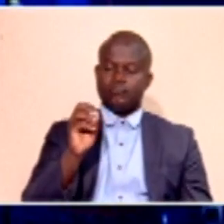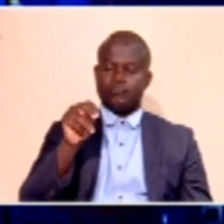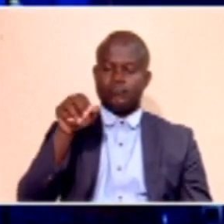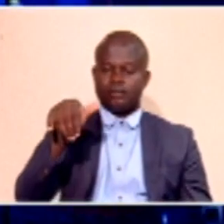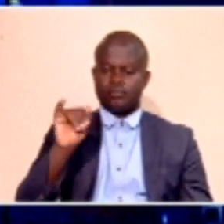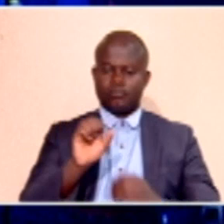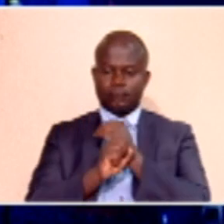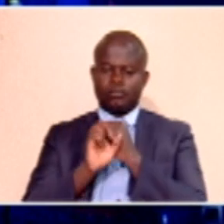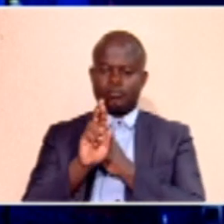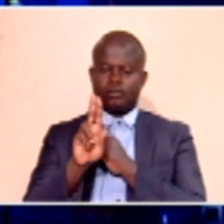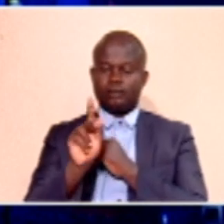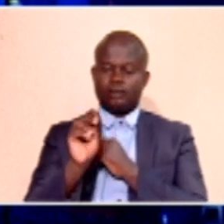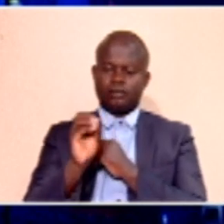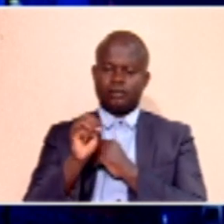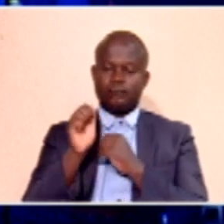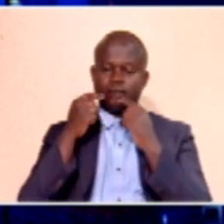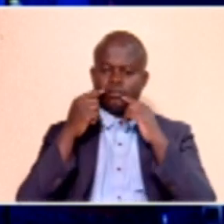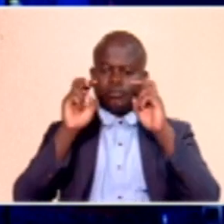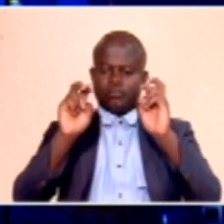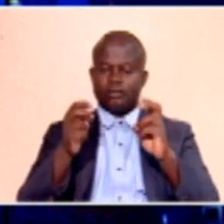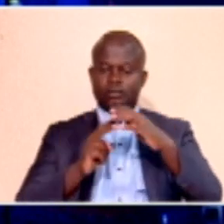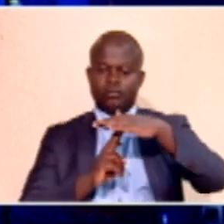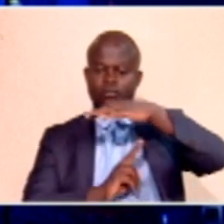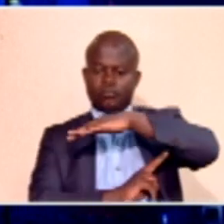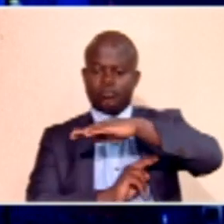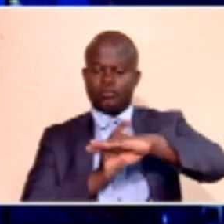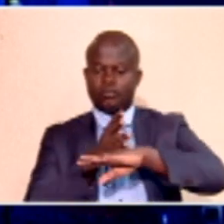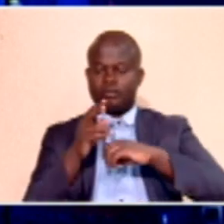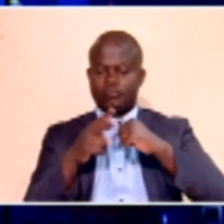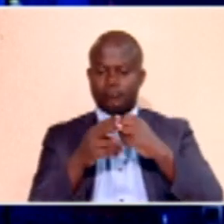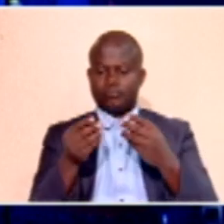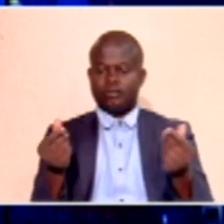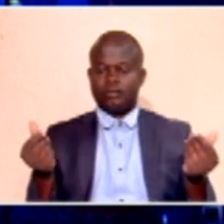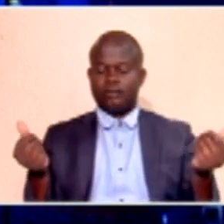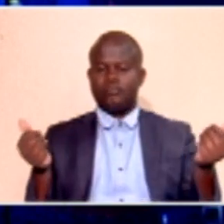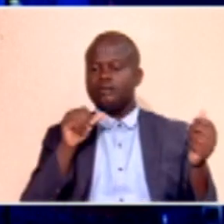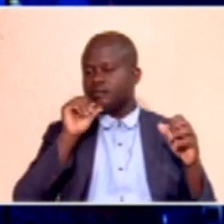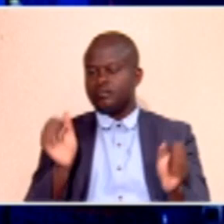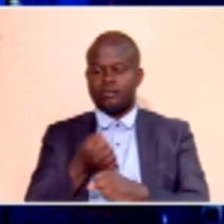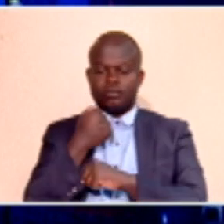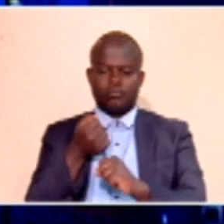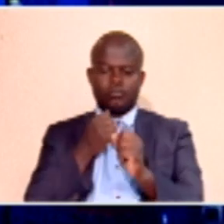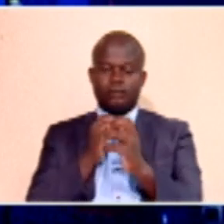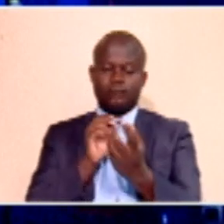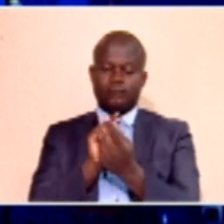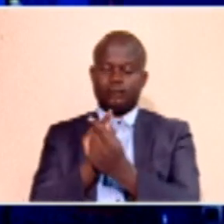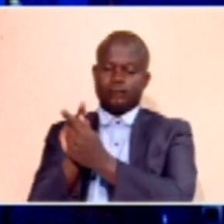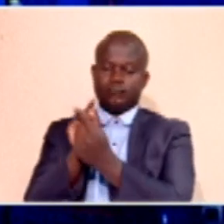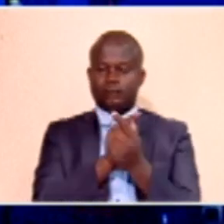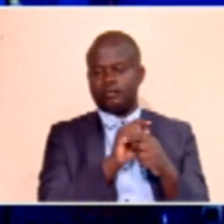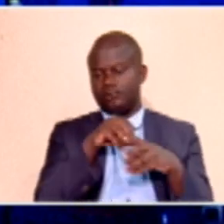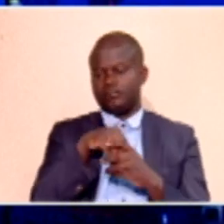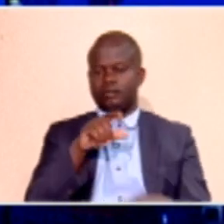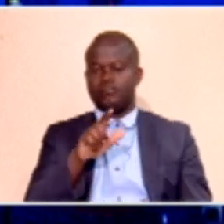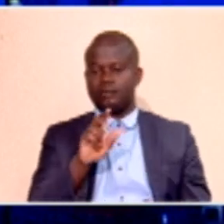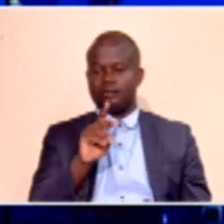mu murenge wa Rukoma bavuga ko hari ibiraro bigera kuri 7 byangiritse bityo bakaba badashobora kugenderana nabo mu mirenge ya Runda